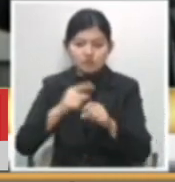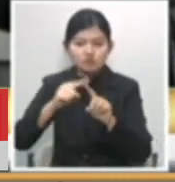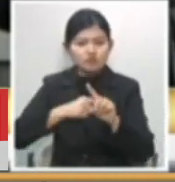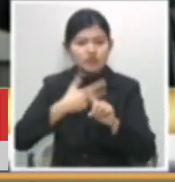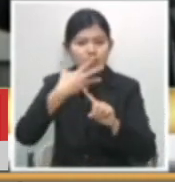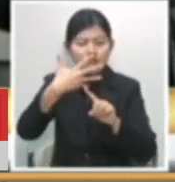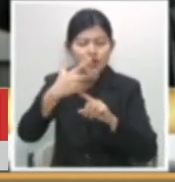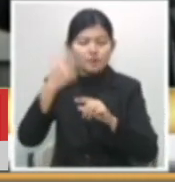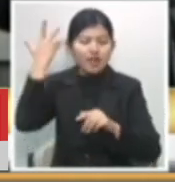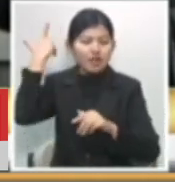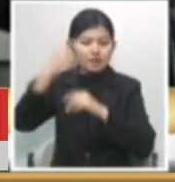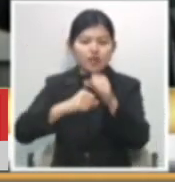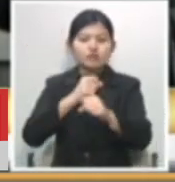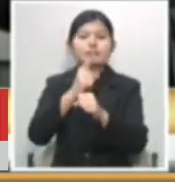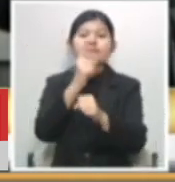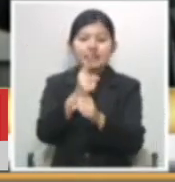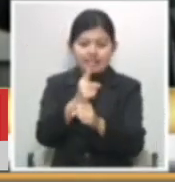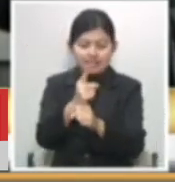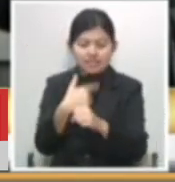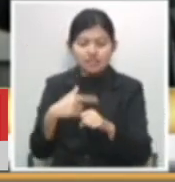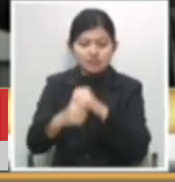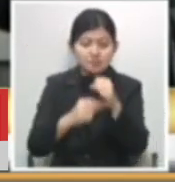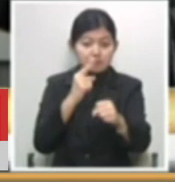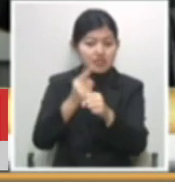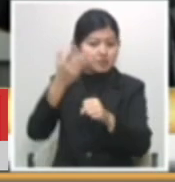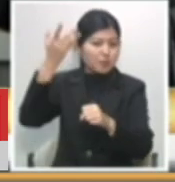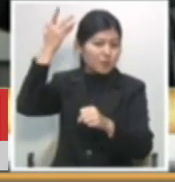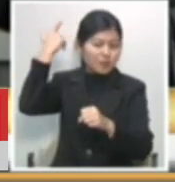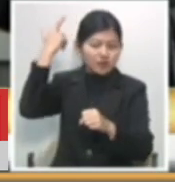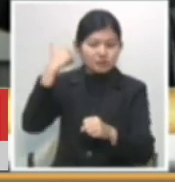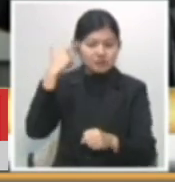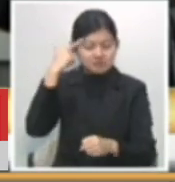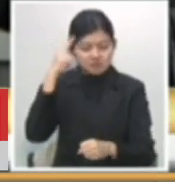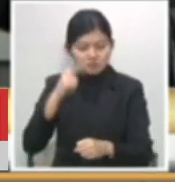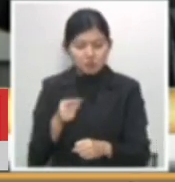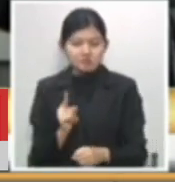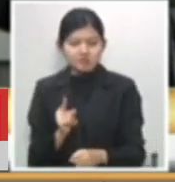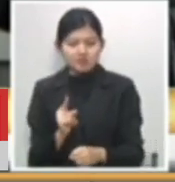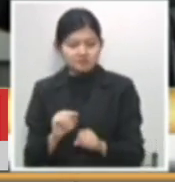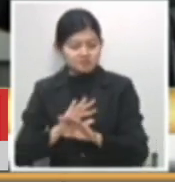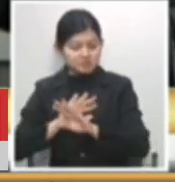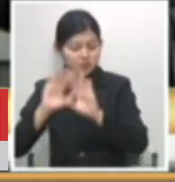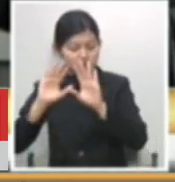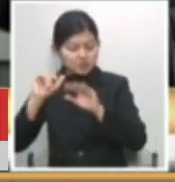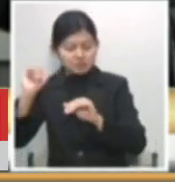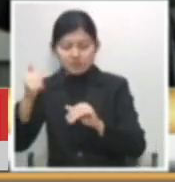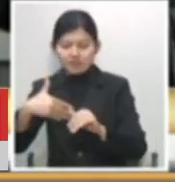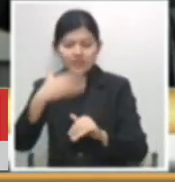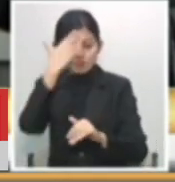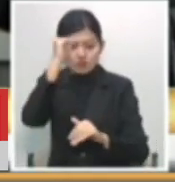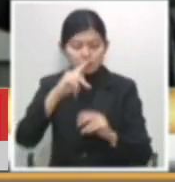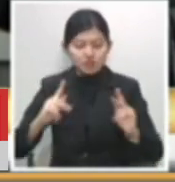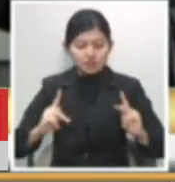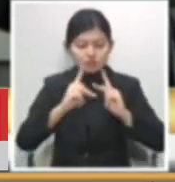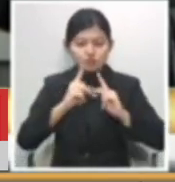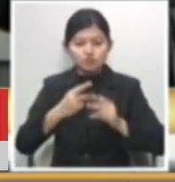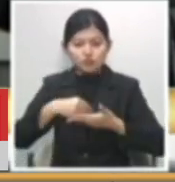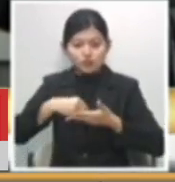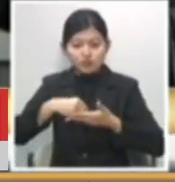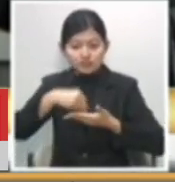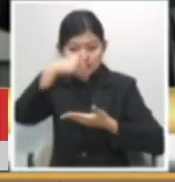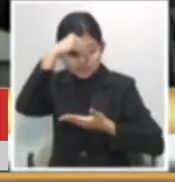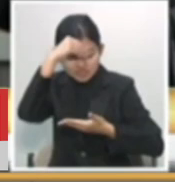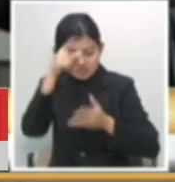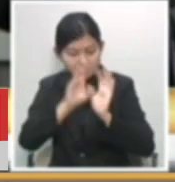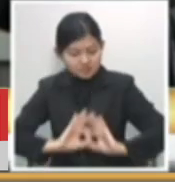ค่1 ปีที่ผ่านมาเปลี่ยนความจริงไม่ได้ครับว่ากระทรวงศึกษาธิการที่เราเห็นเป็นกระทรวงที่สำคัญ